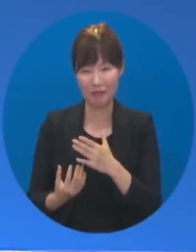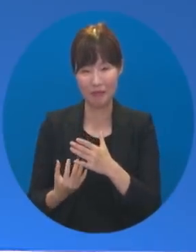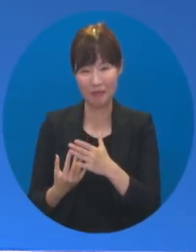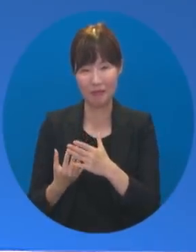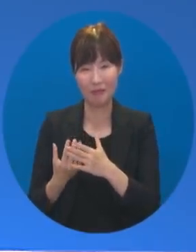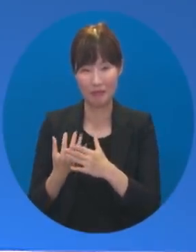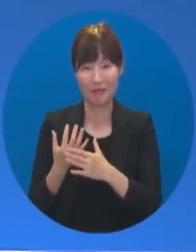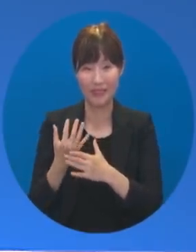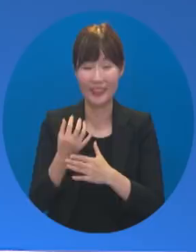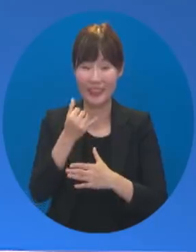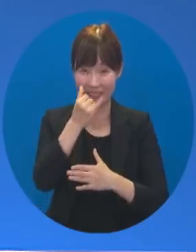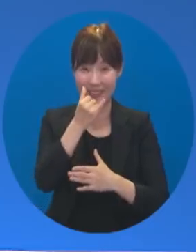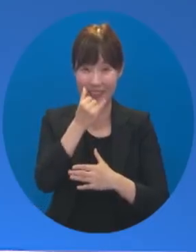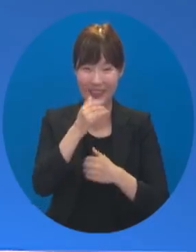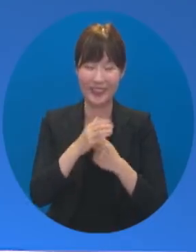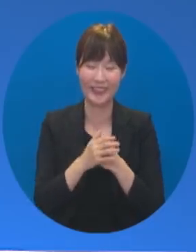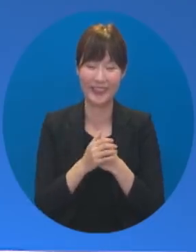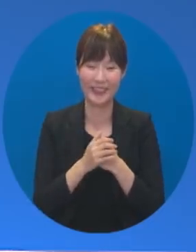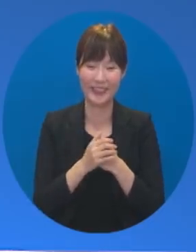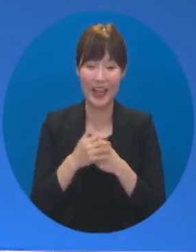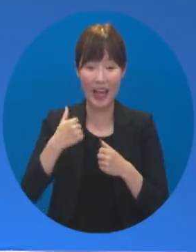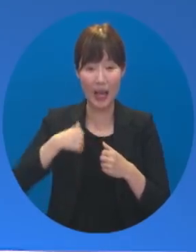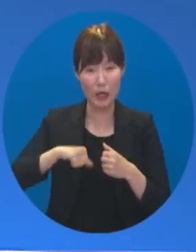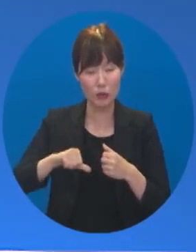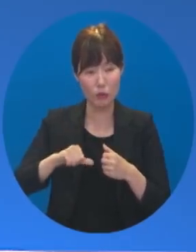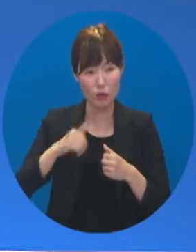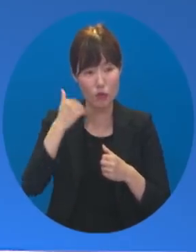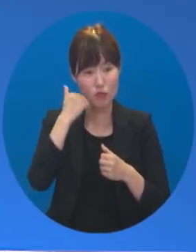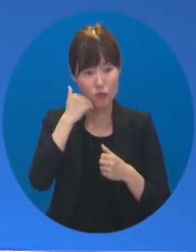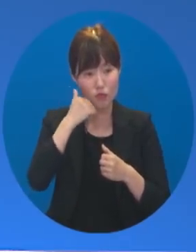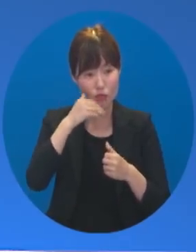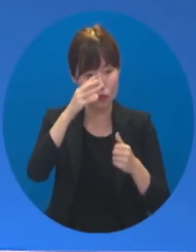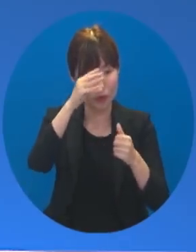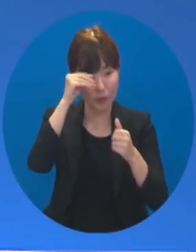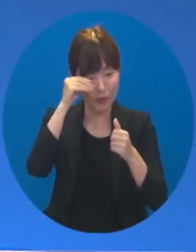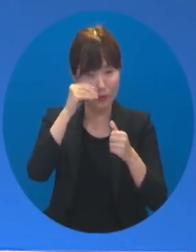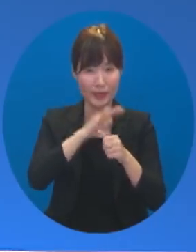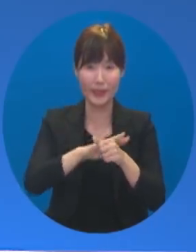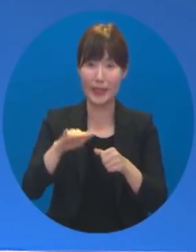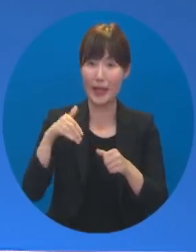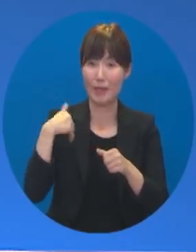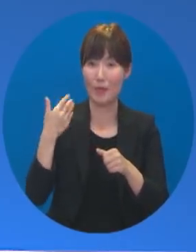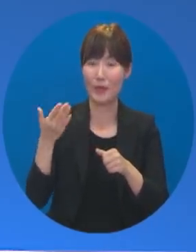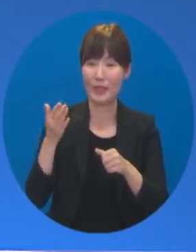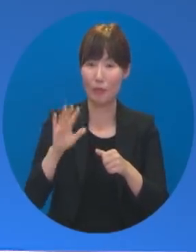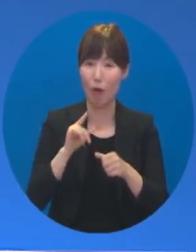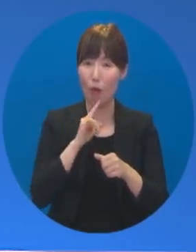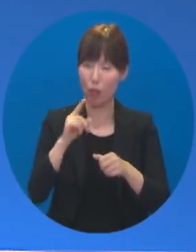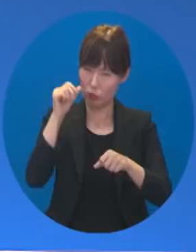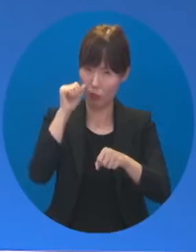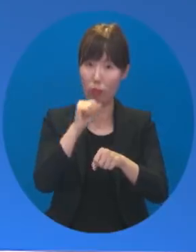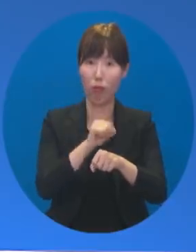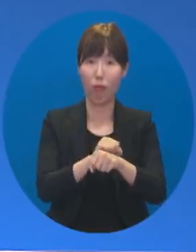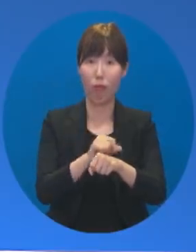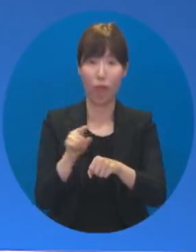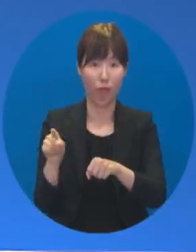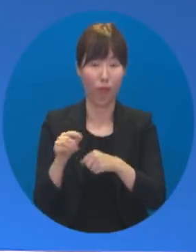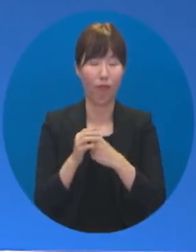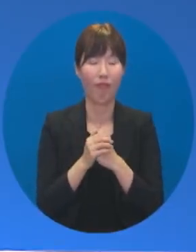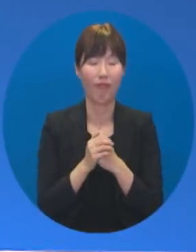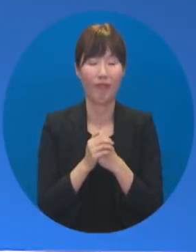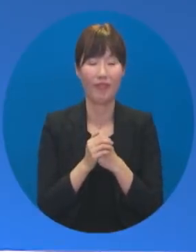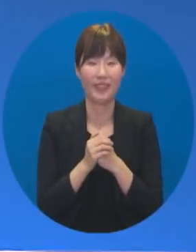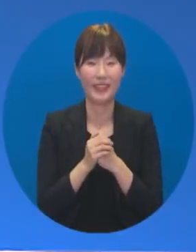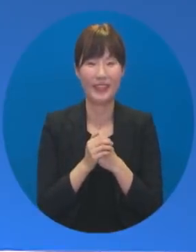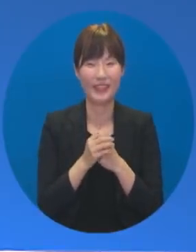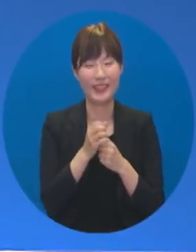원기가 예, 참 누구를 닮았는지 말을 너무 잘하기도 하고 그러거든요. 그렇지만 그런 것들도 다